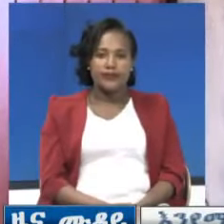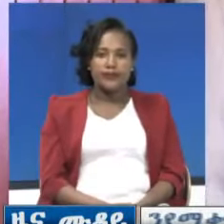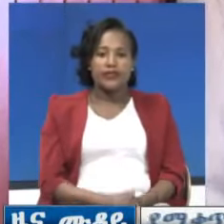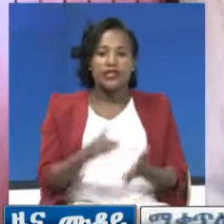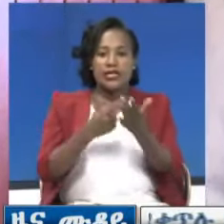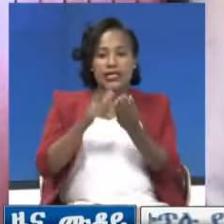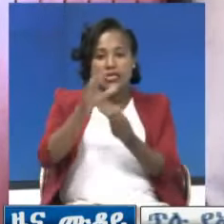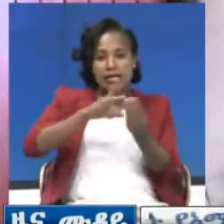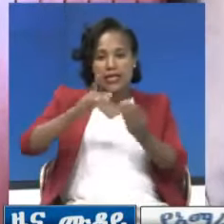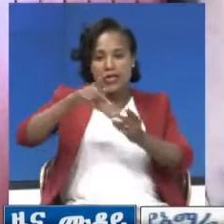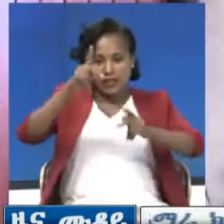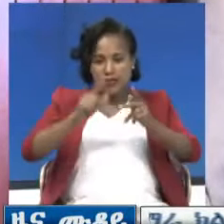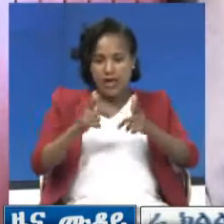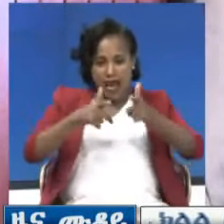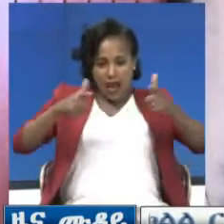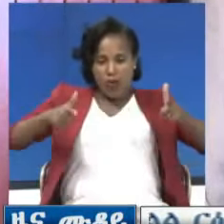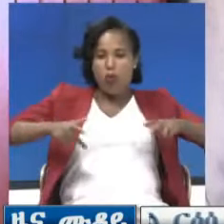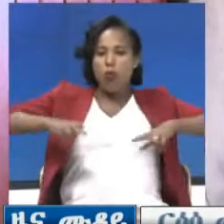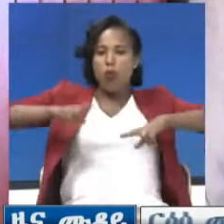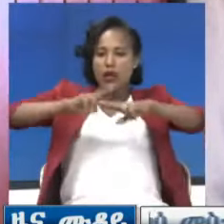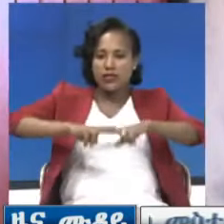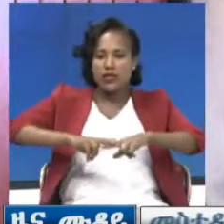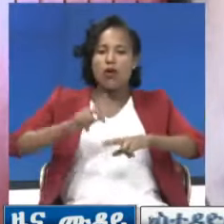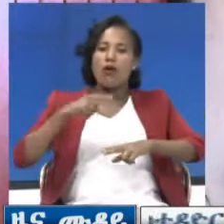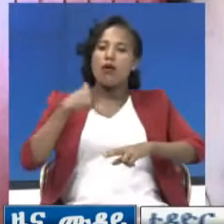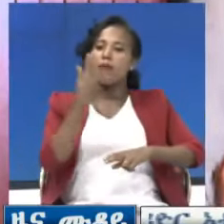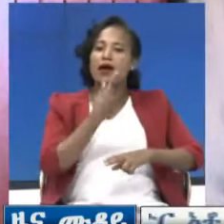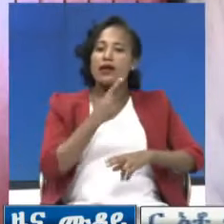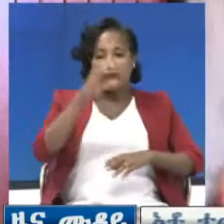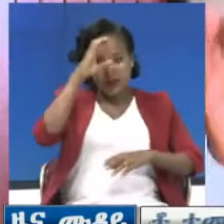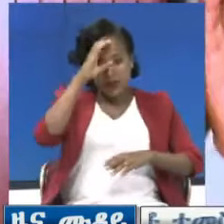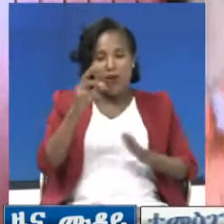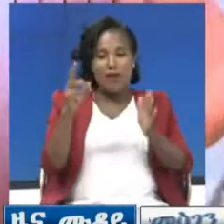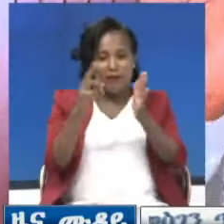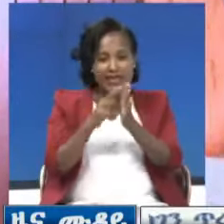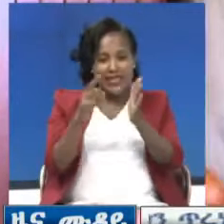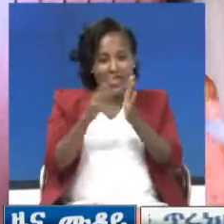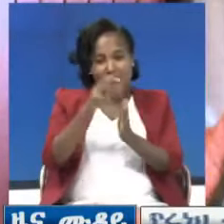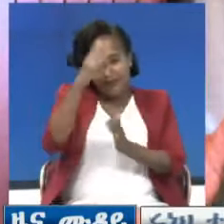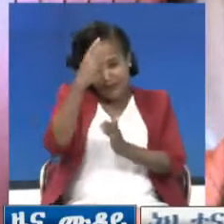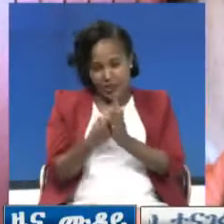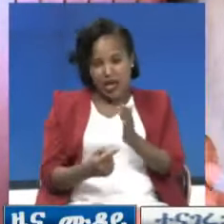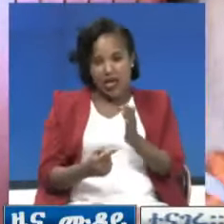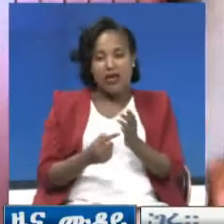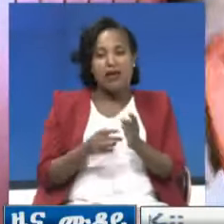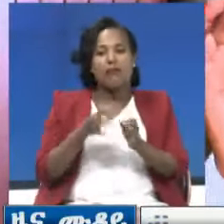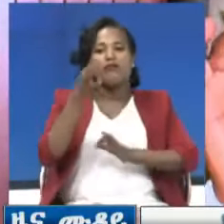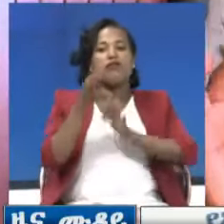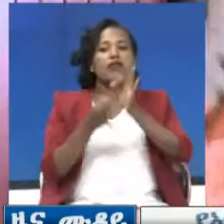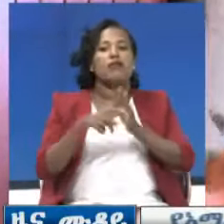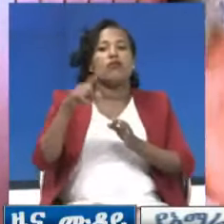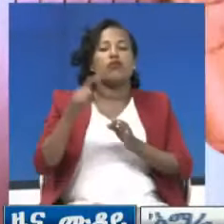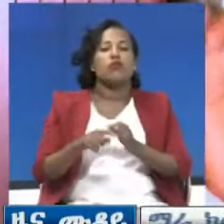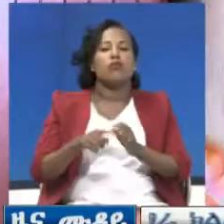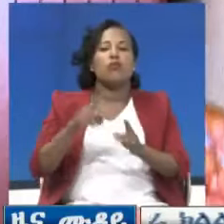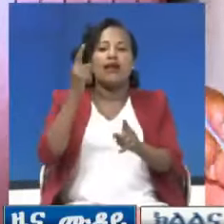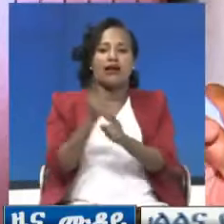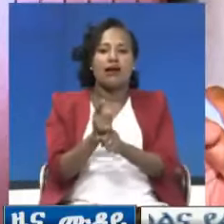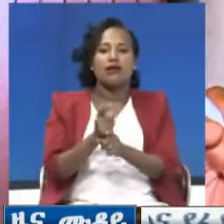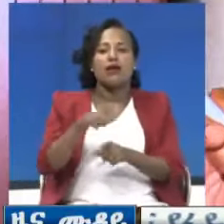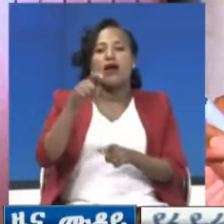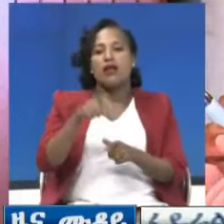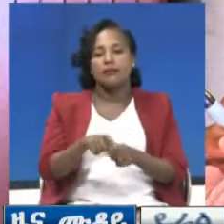ለዚህ ክልል ህዝብ ታላቅ ዋስትናው ማንም ሰው በህግና በህግ ብቻ የሚዳኝ መሆኑን ማረጋገጥ